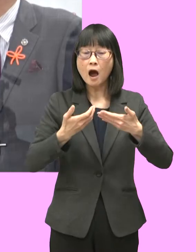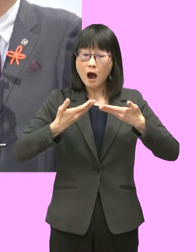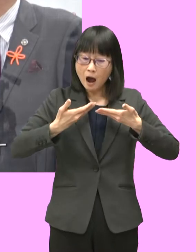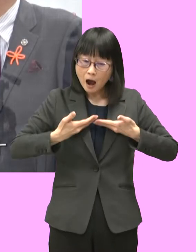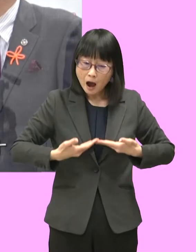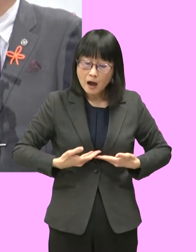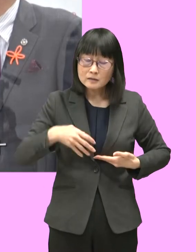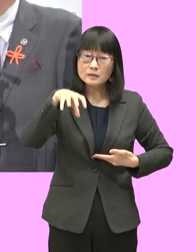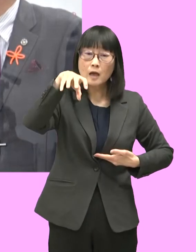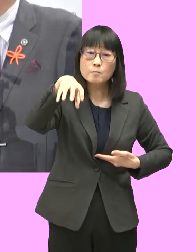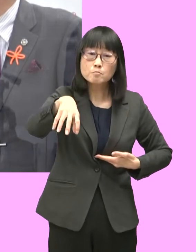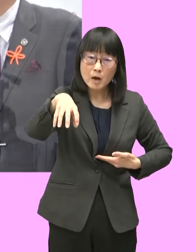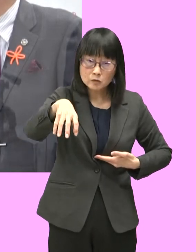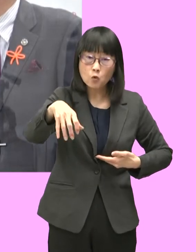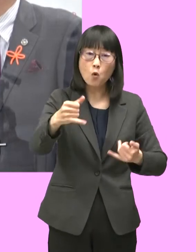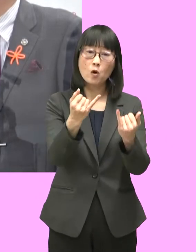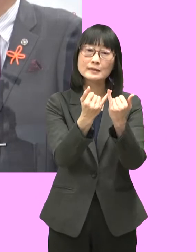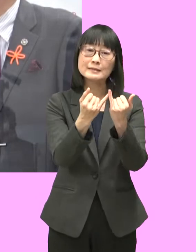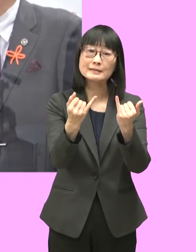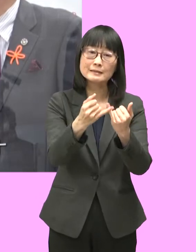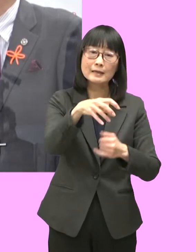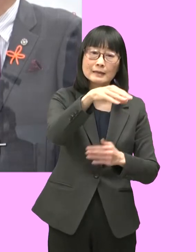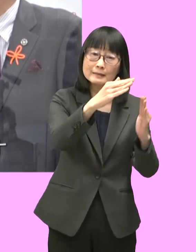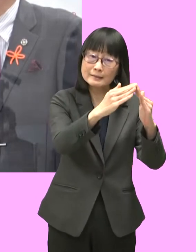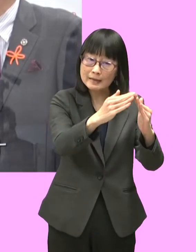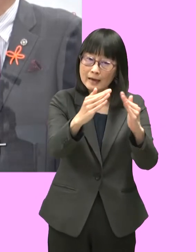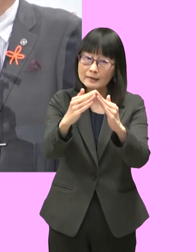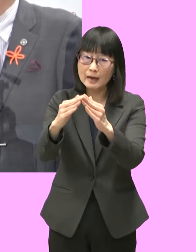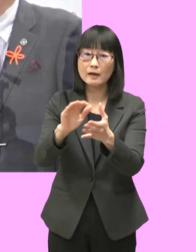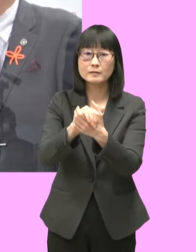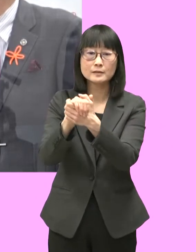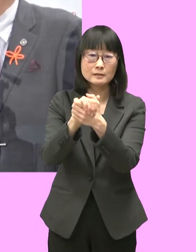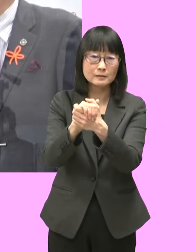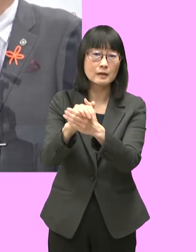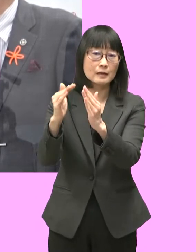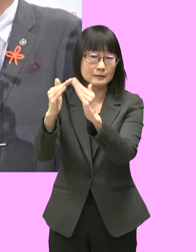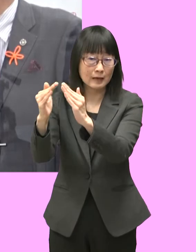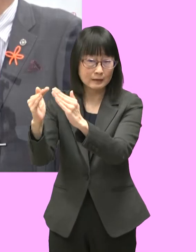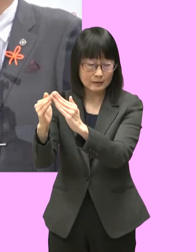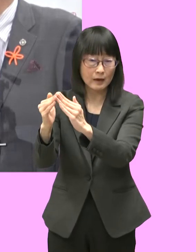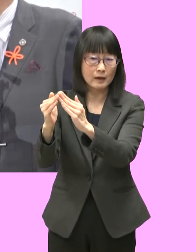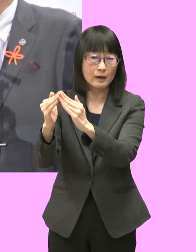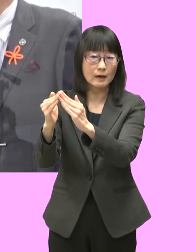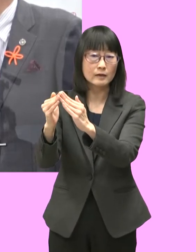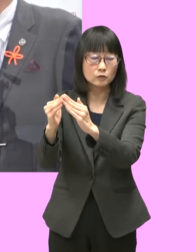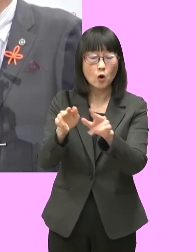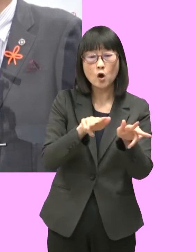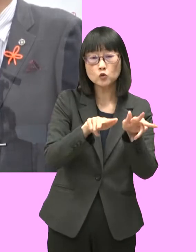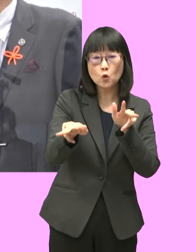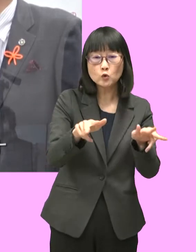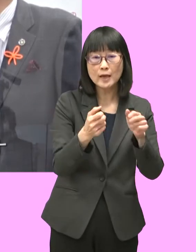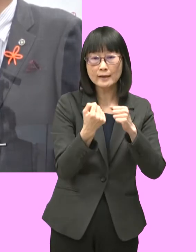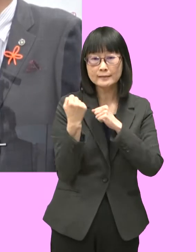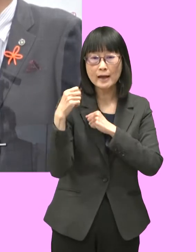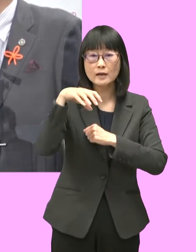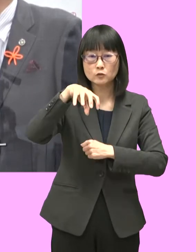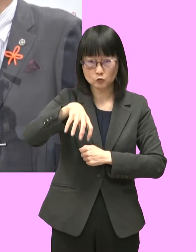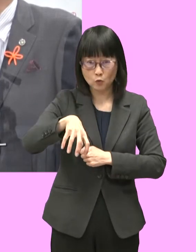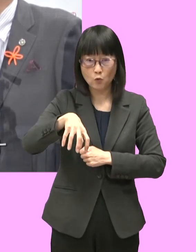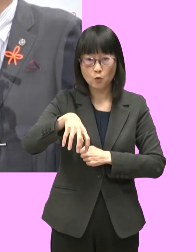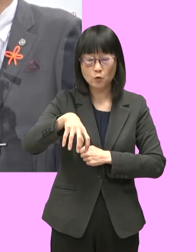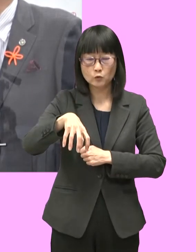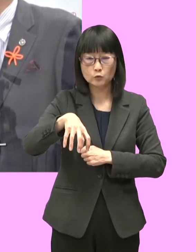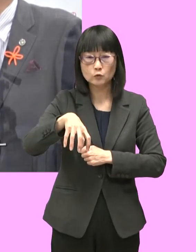知人宅、行政指定の避難所、 車で避難できる店舗駐車